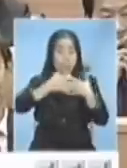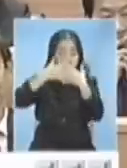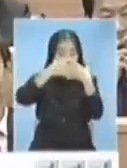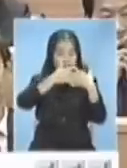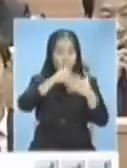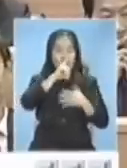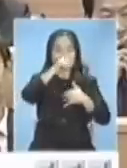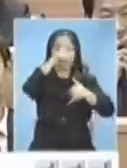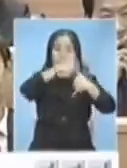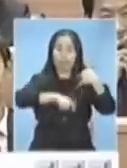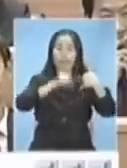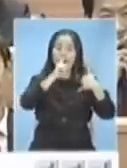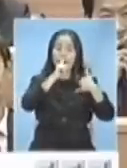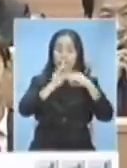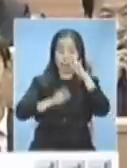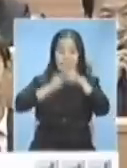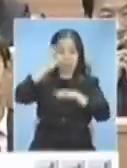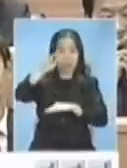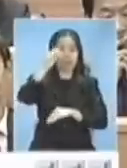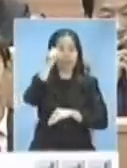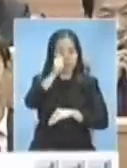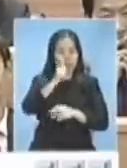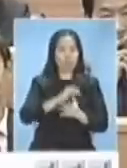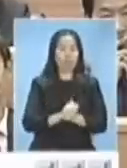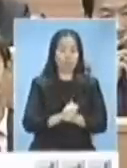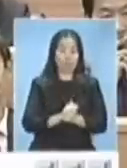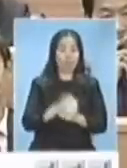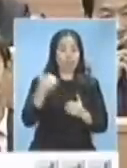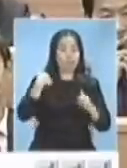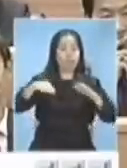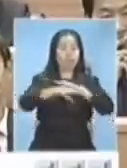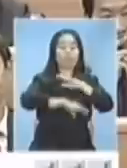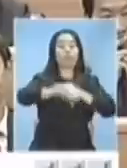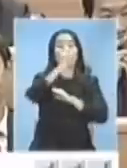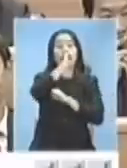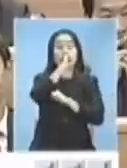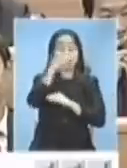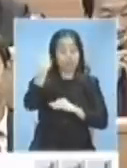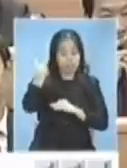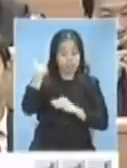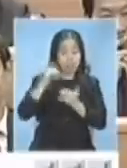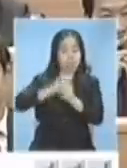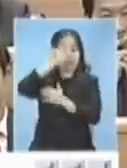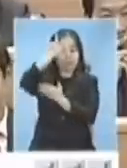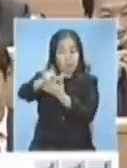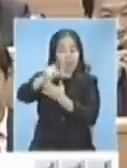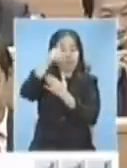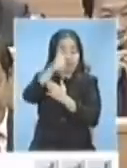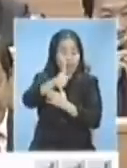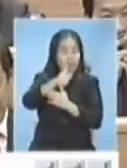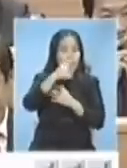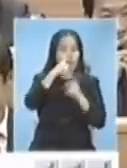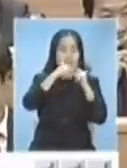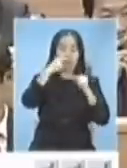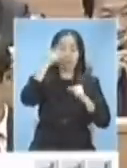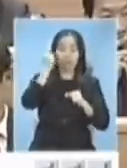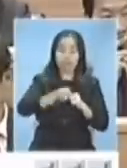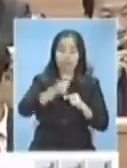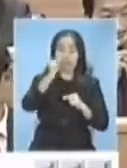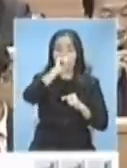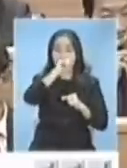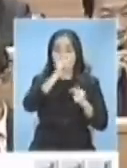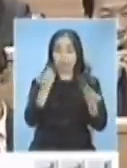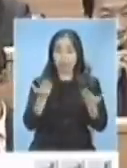ท่านรัฐมนตรีบอกว่าเดินทางไปได้ท่านมีหลักฐานอะไรมีการยืนยันอะไรคะว่าประโยคนั้นเป็นความจริง